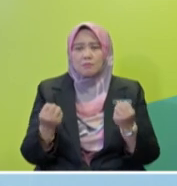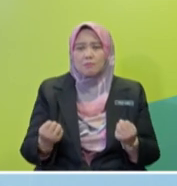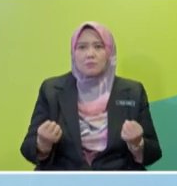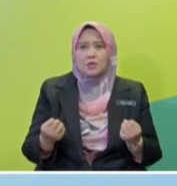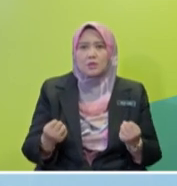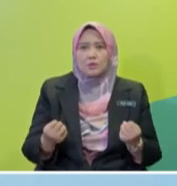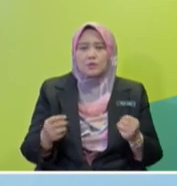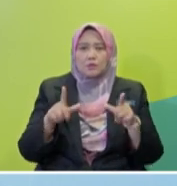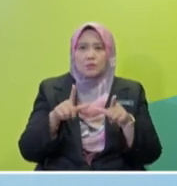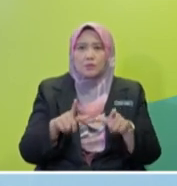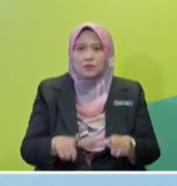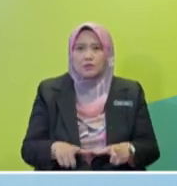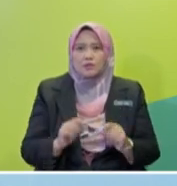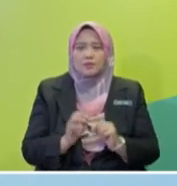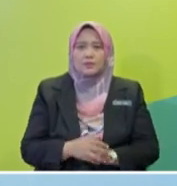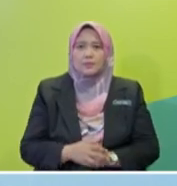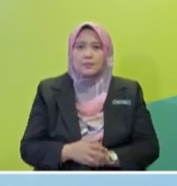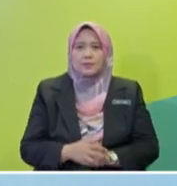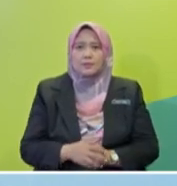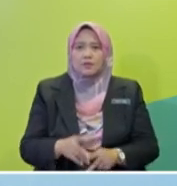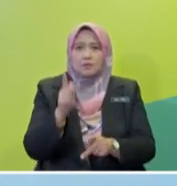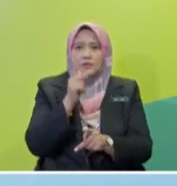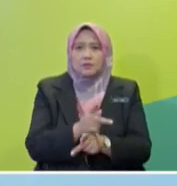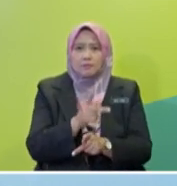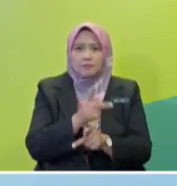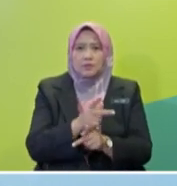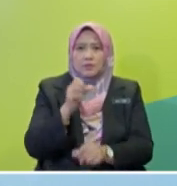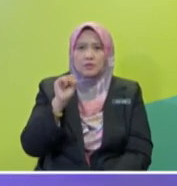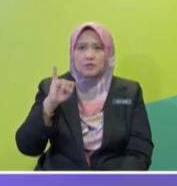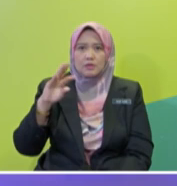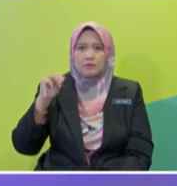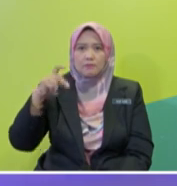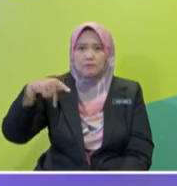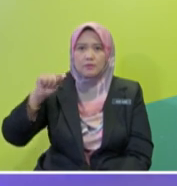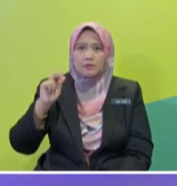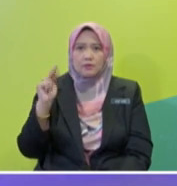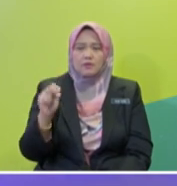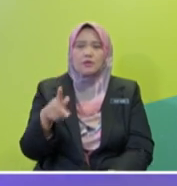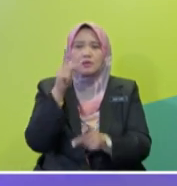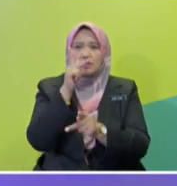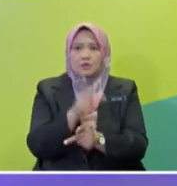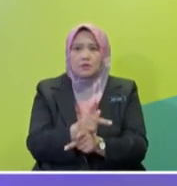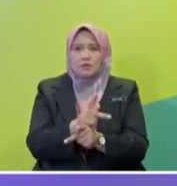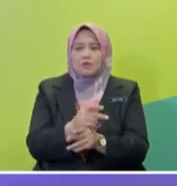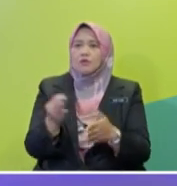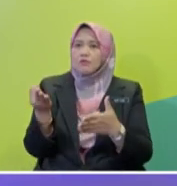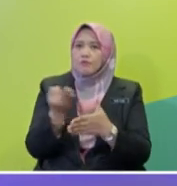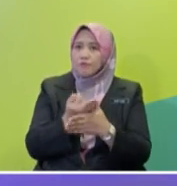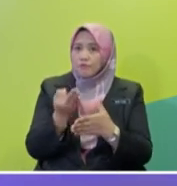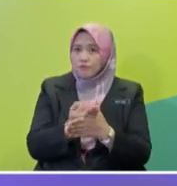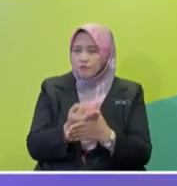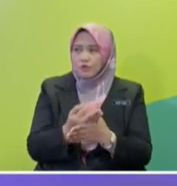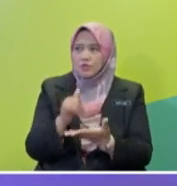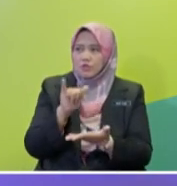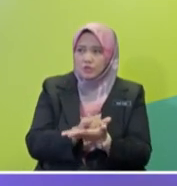kita akan simpan file tersebut Kenapa saya suka suka jadi kemudian